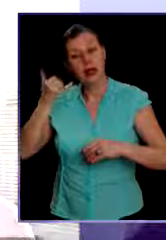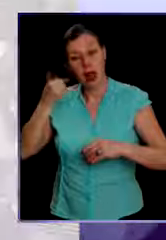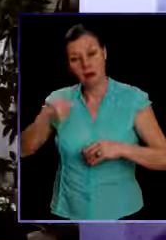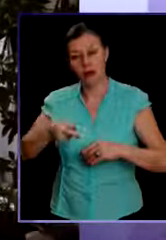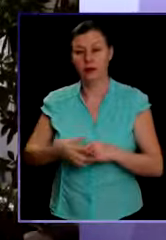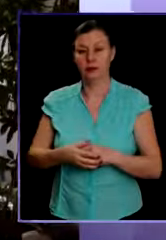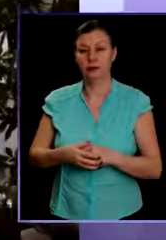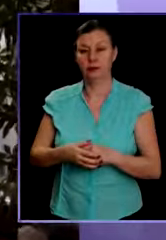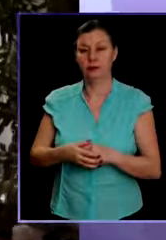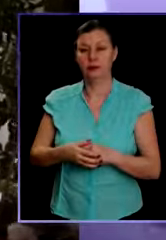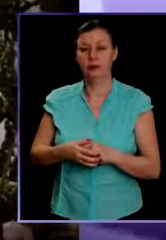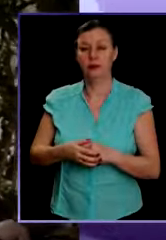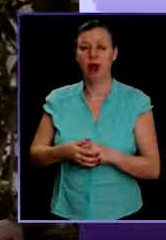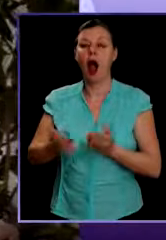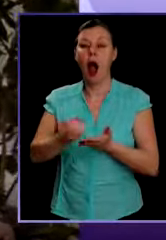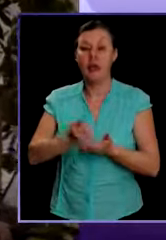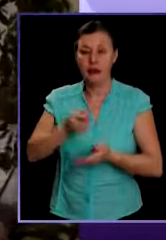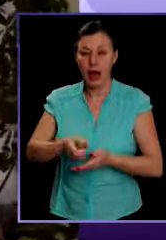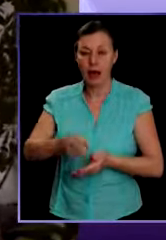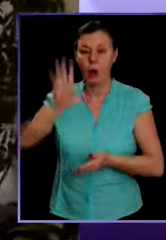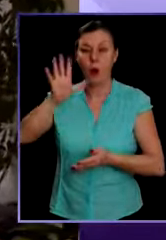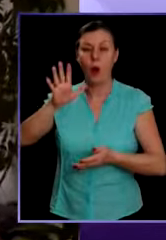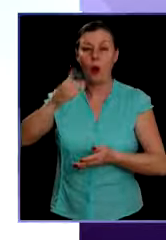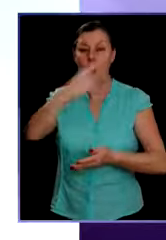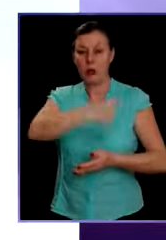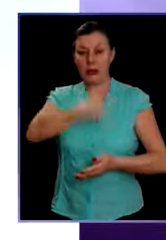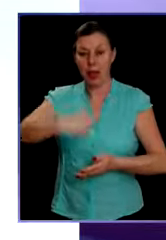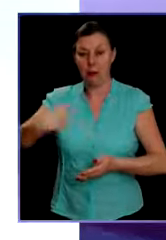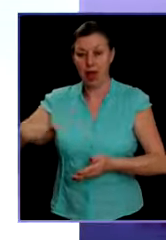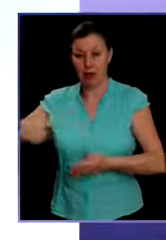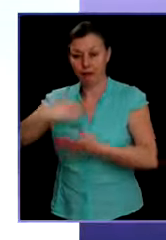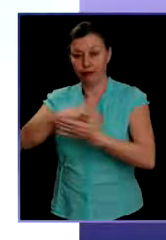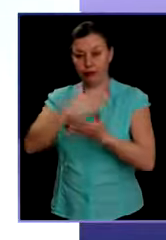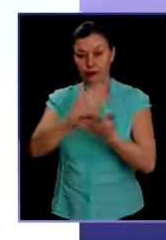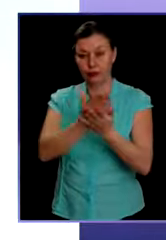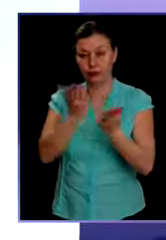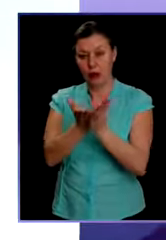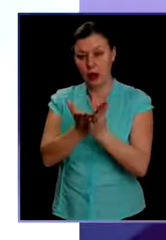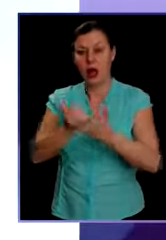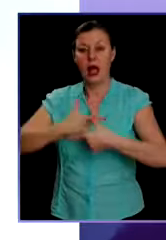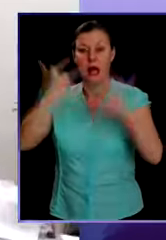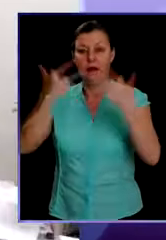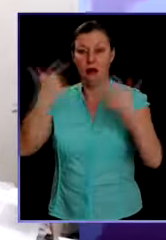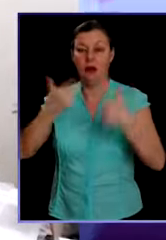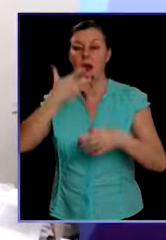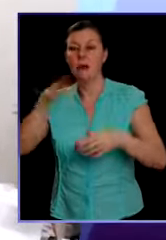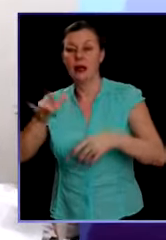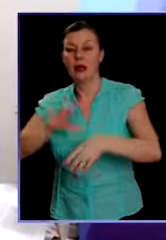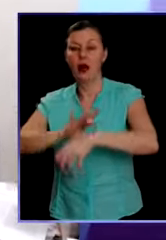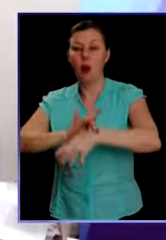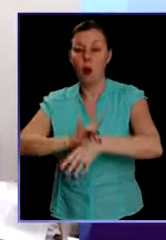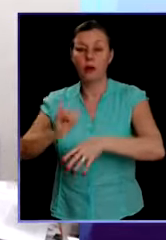mobiltelefonra. A felhasználó 5 személlyel oszthatja meg ezeket az adatokat, így például a kezelőorvos